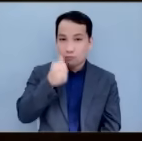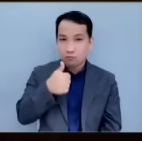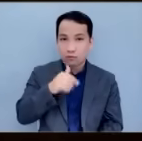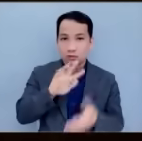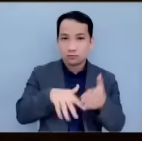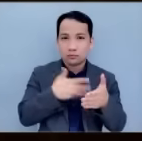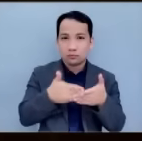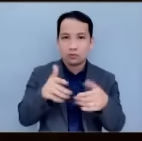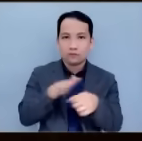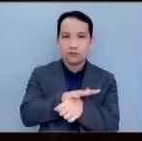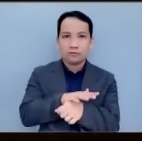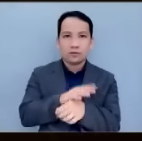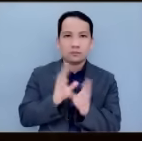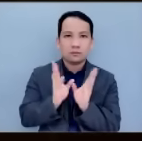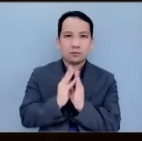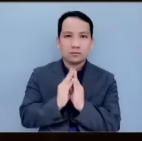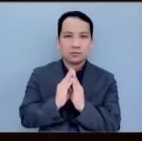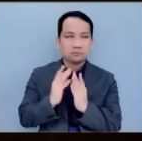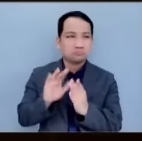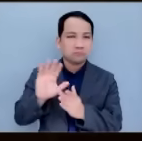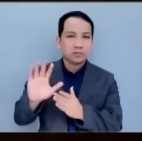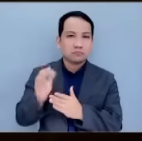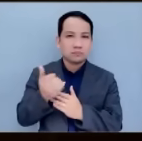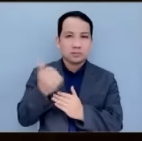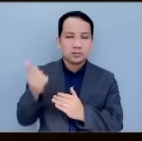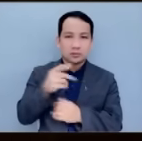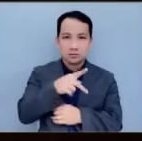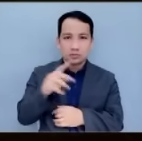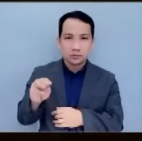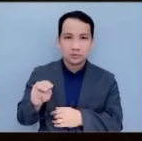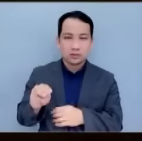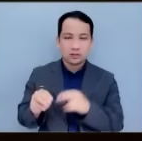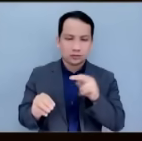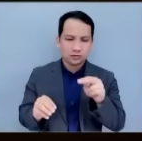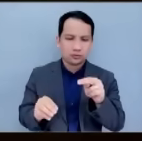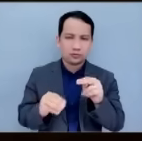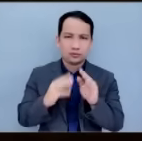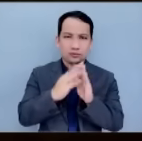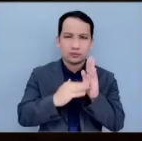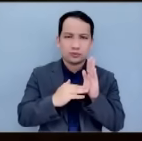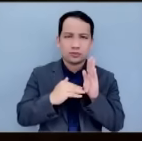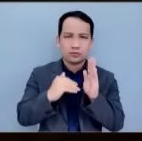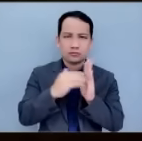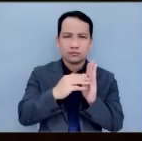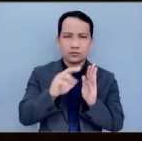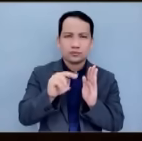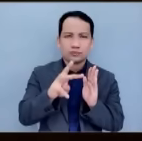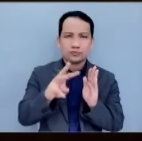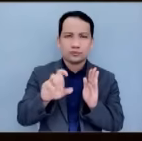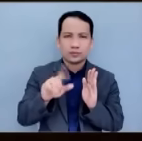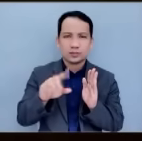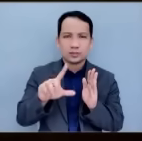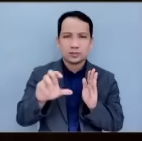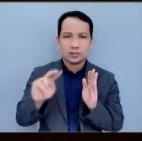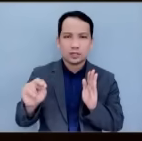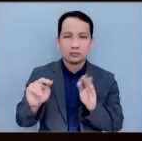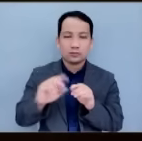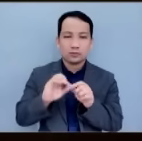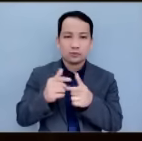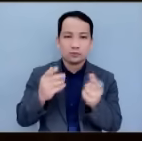siyang bilateral meeting kasama nga iyong Prime Minister ng New Zealand at dadalo rin siya doon sa official welcome para sa